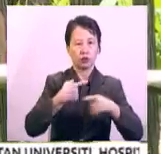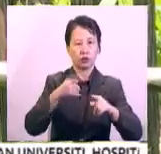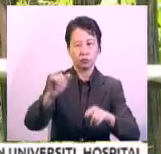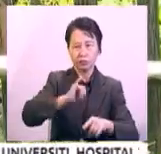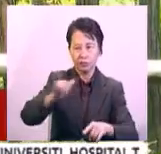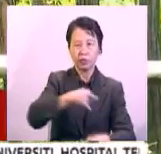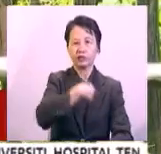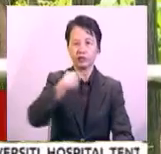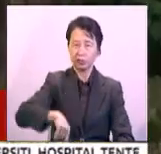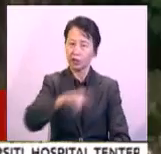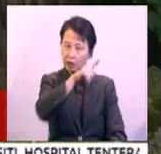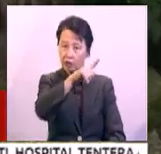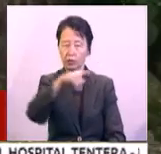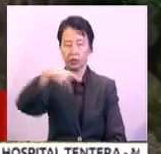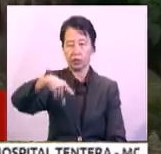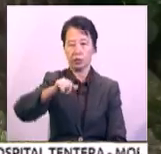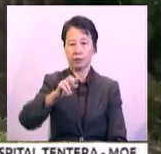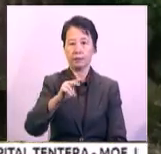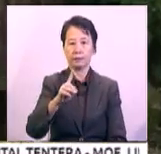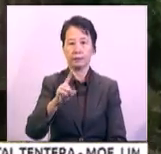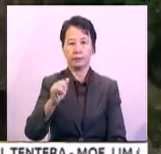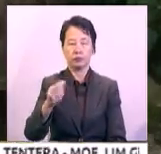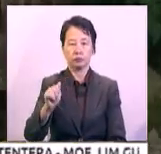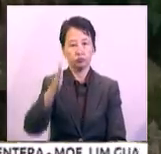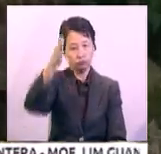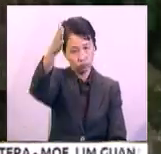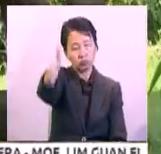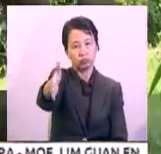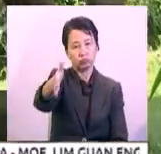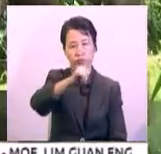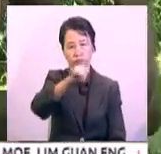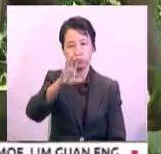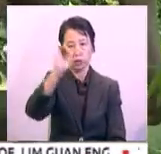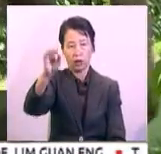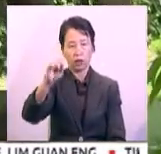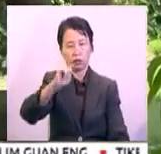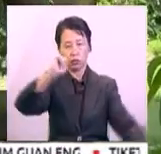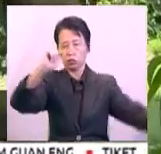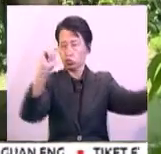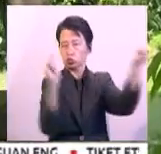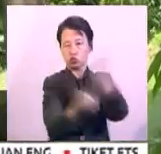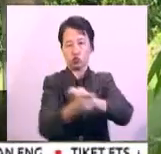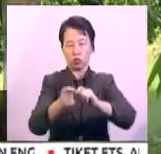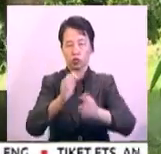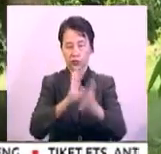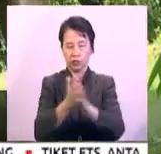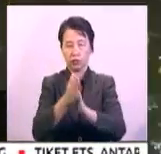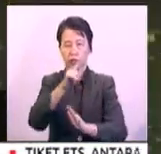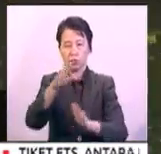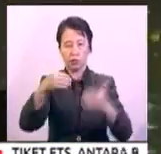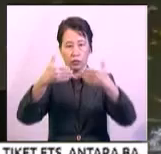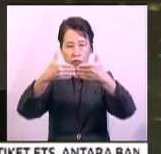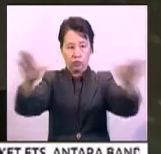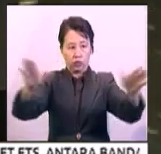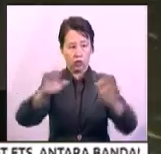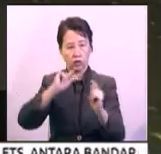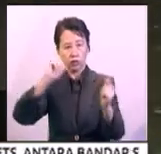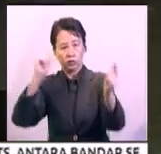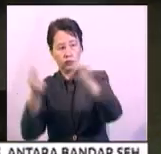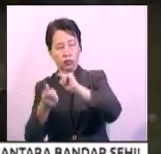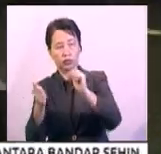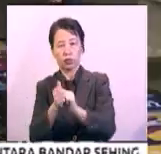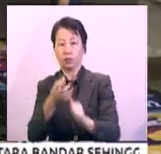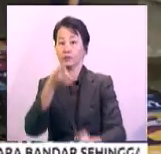masa lagi, konsep zoo negara akan turut ditukar kepada zoo terbuka yang menggantikan kurungan haiwan dengan cermin